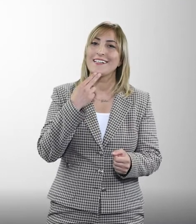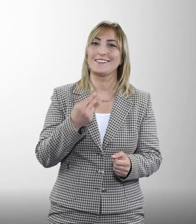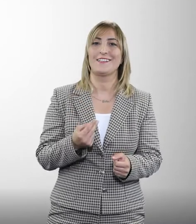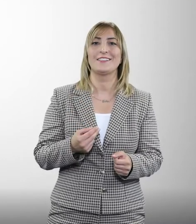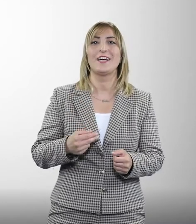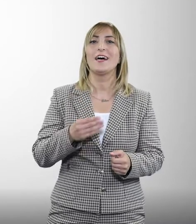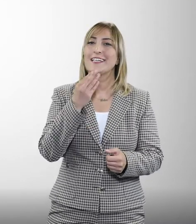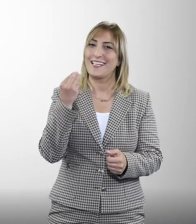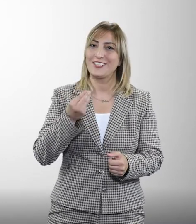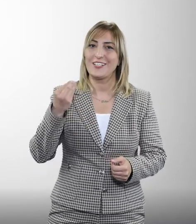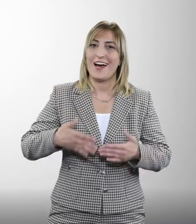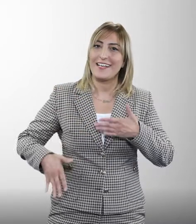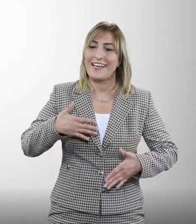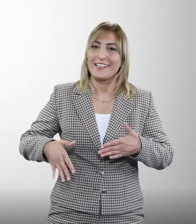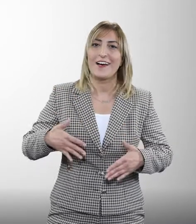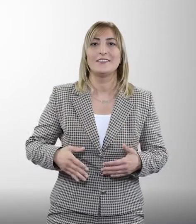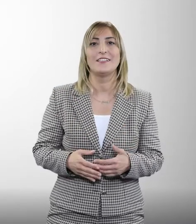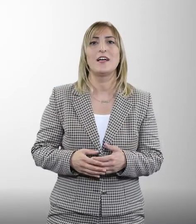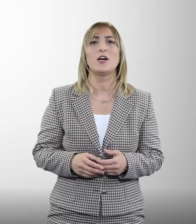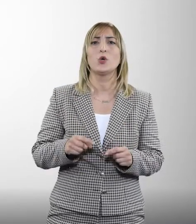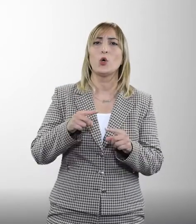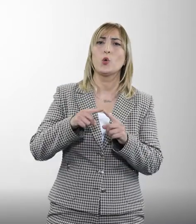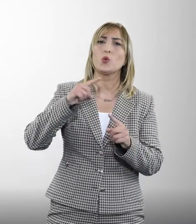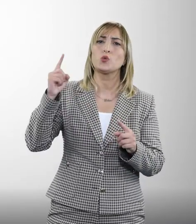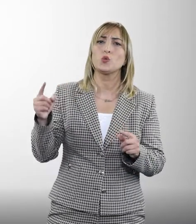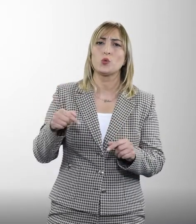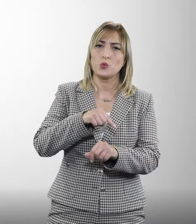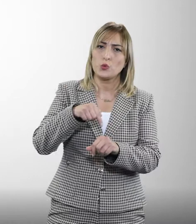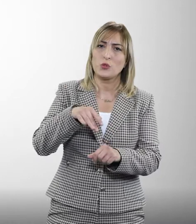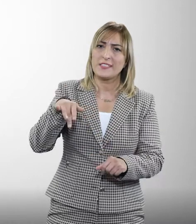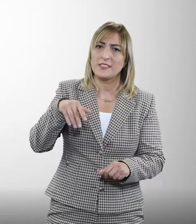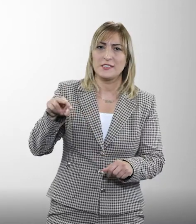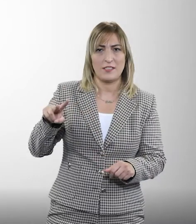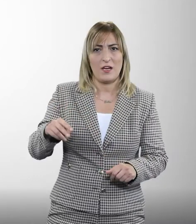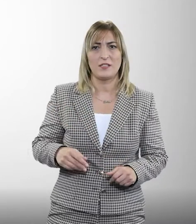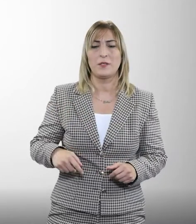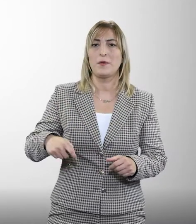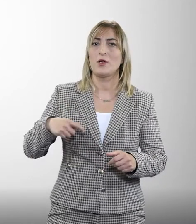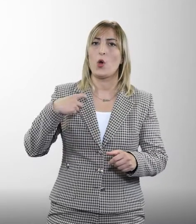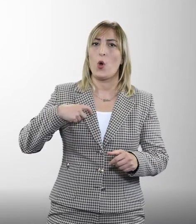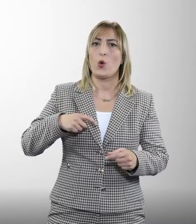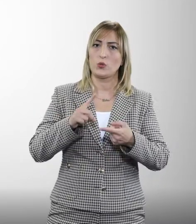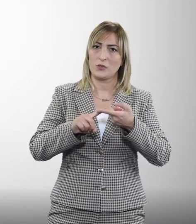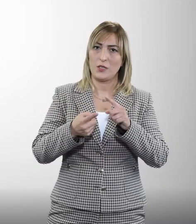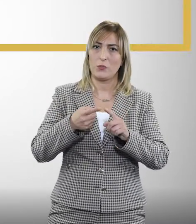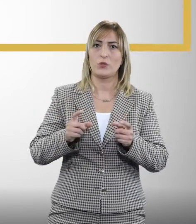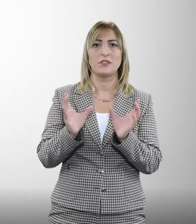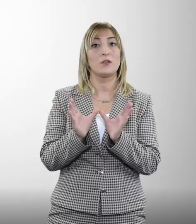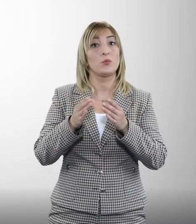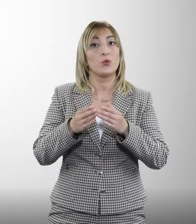işleri, kadınlar, gençler, engelliler, uzun süreli işsizler gibi özel politika gerektiren gruplara